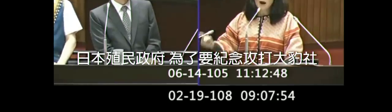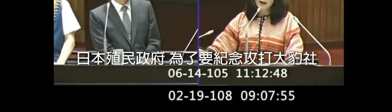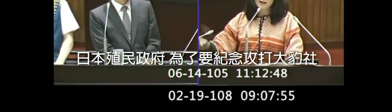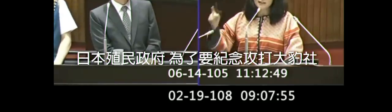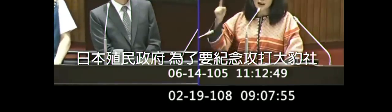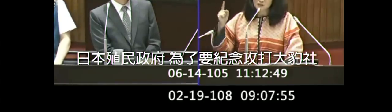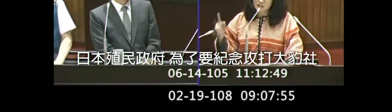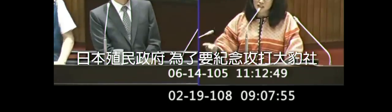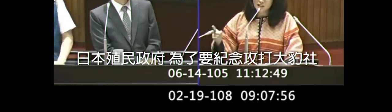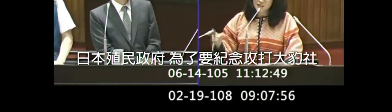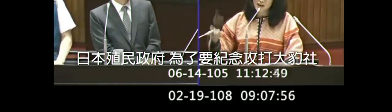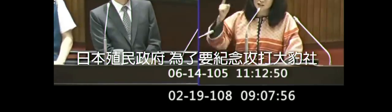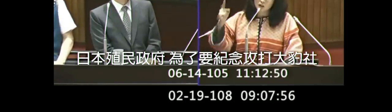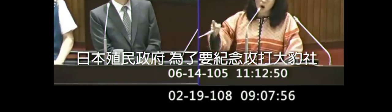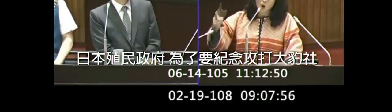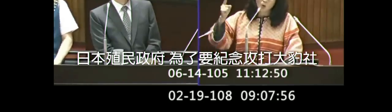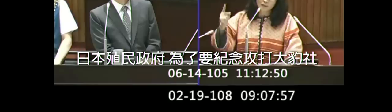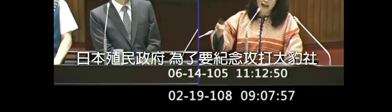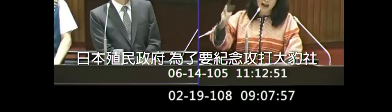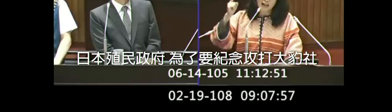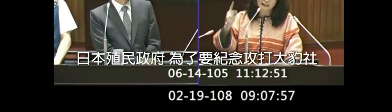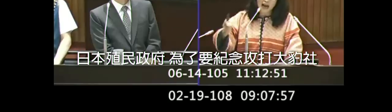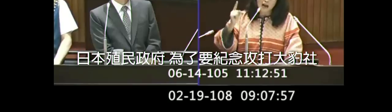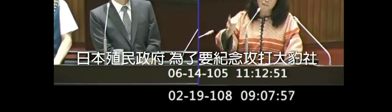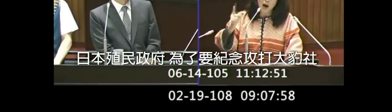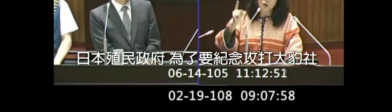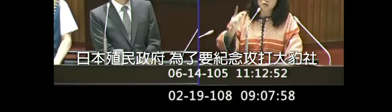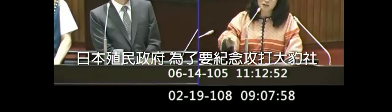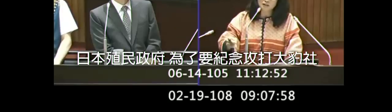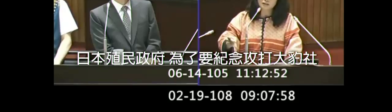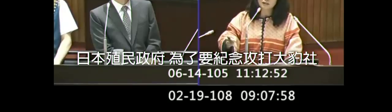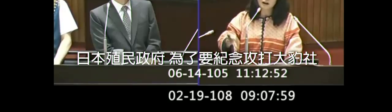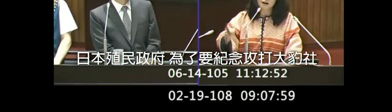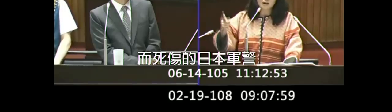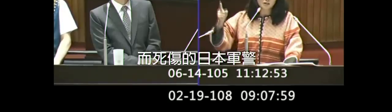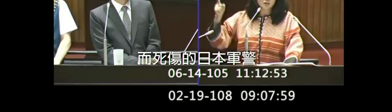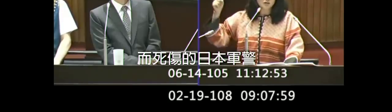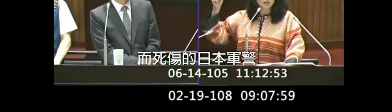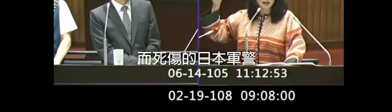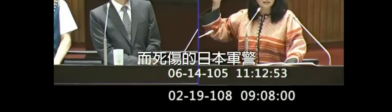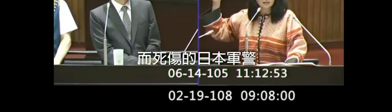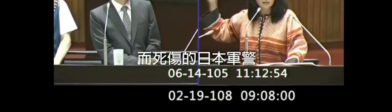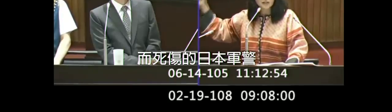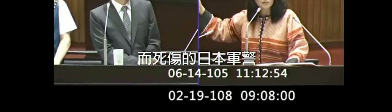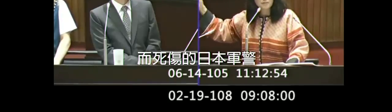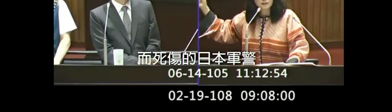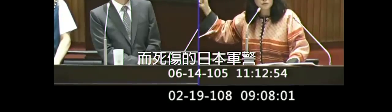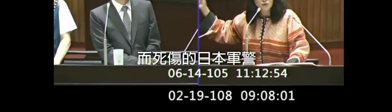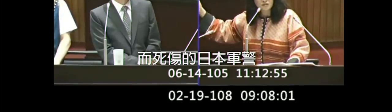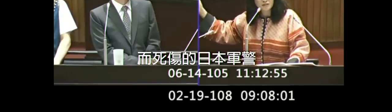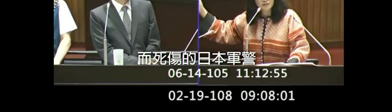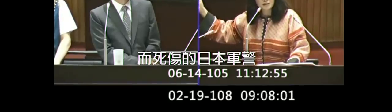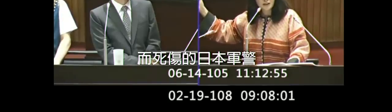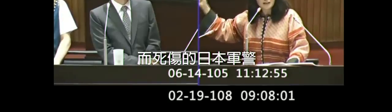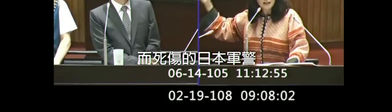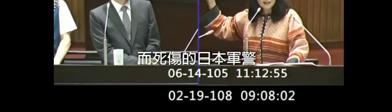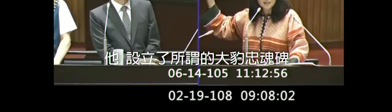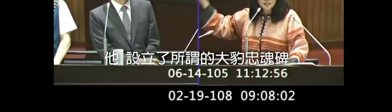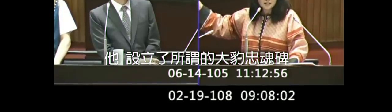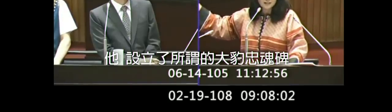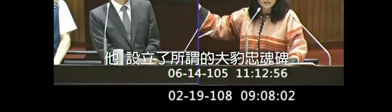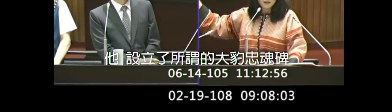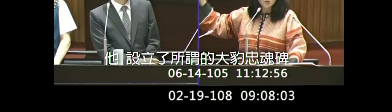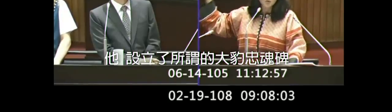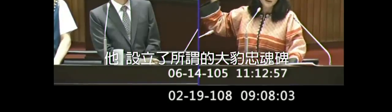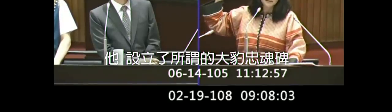府为了要纪念攻打大报社而死伤的日本军警，